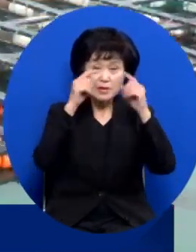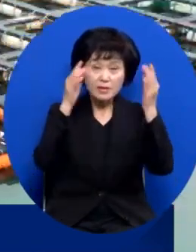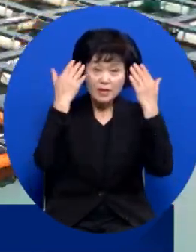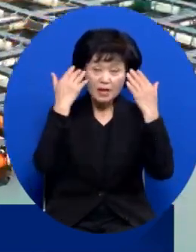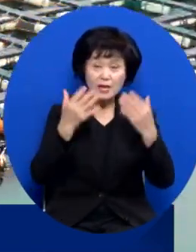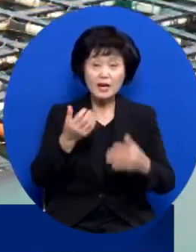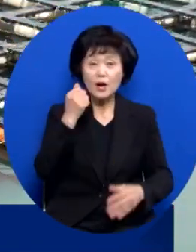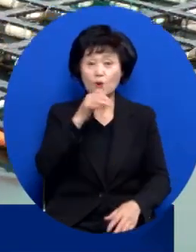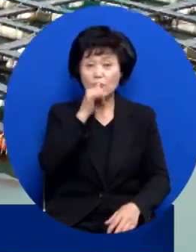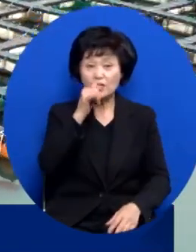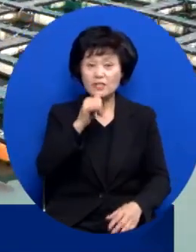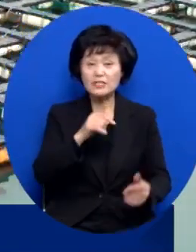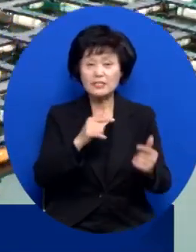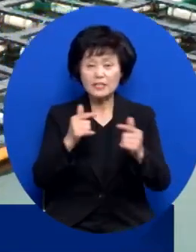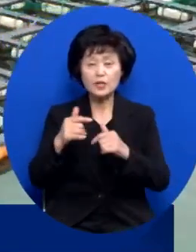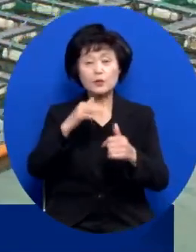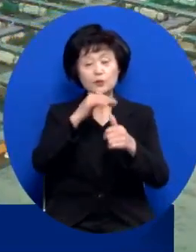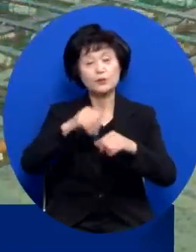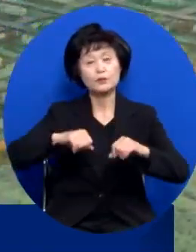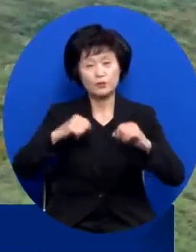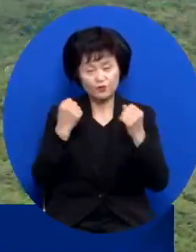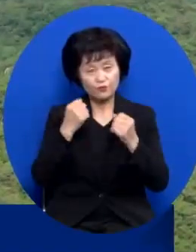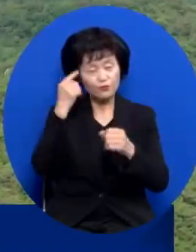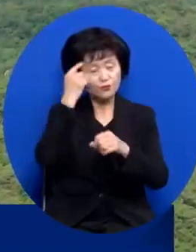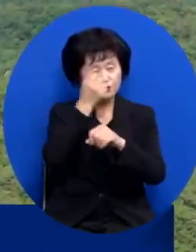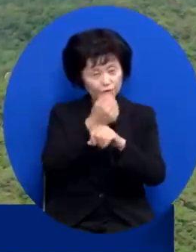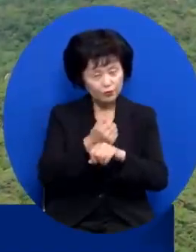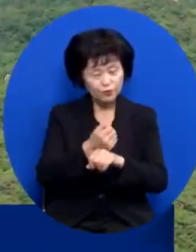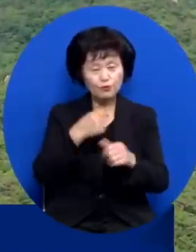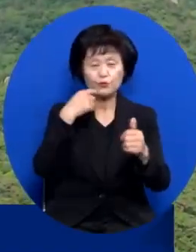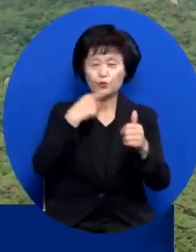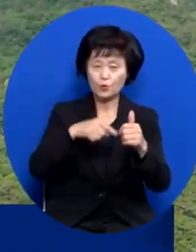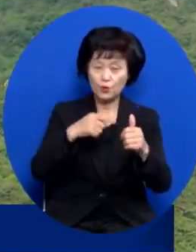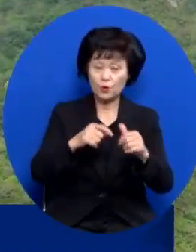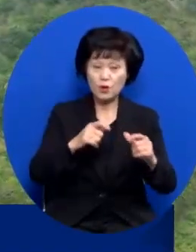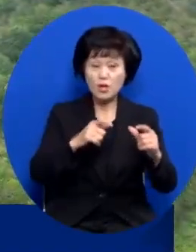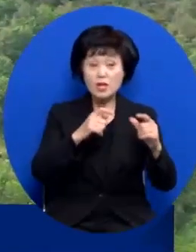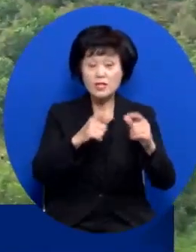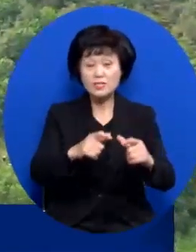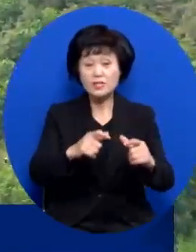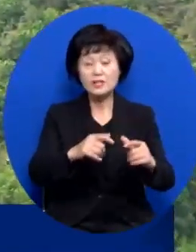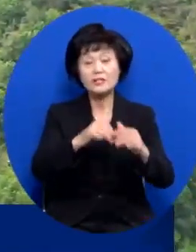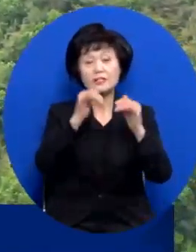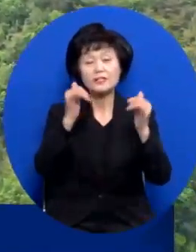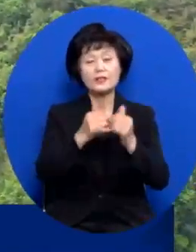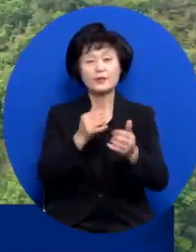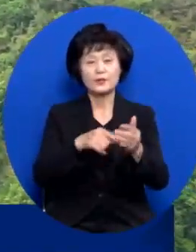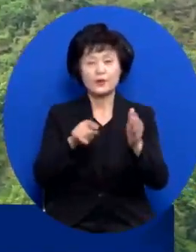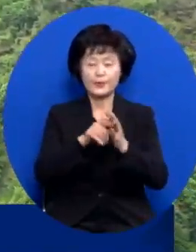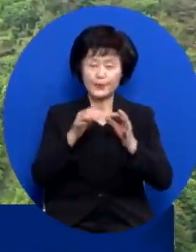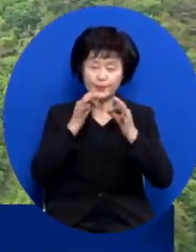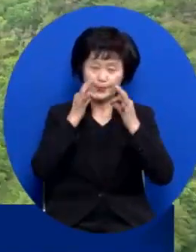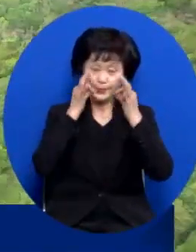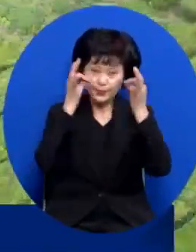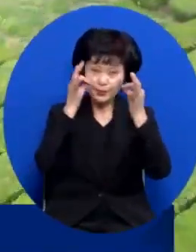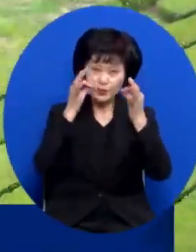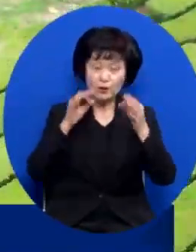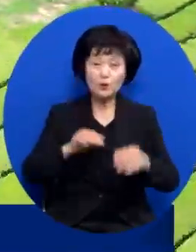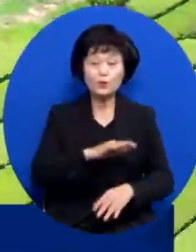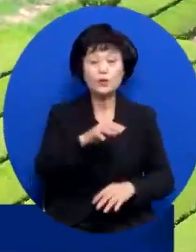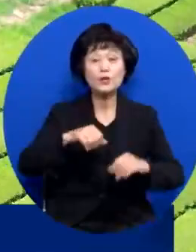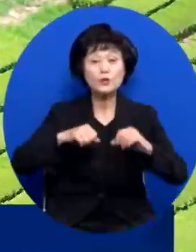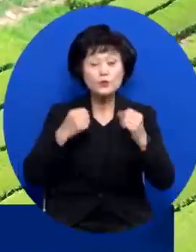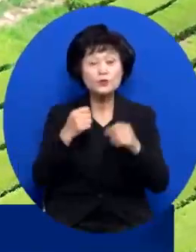부르심에 순종하고 연구하고 교육하고 지역사회를 위해서 최선을 다하고 우리가 순종할